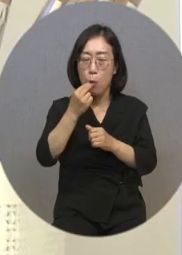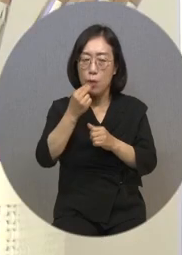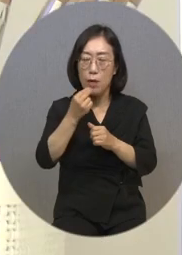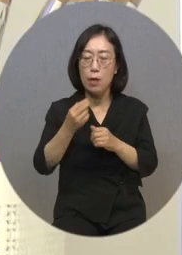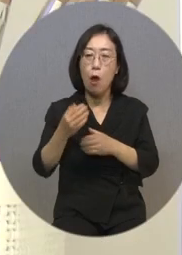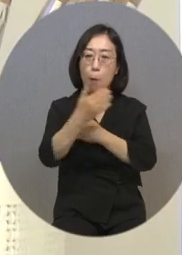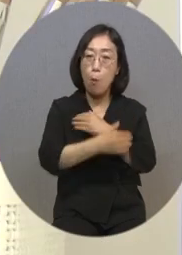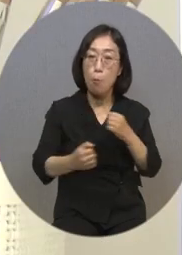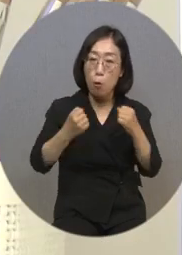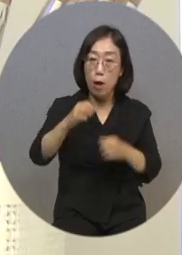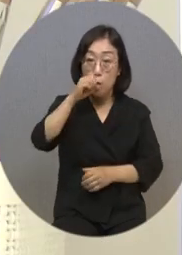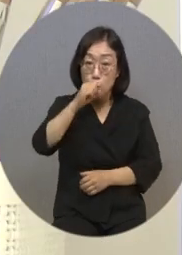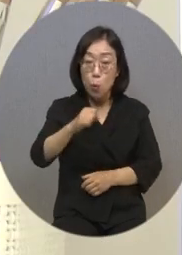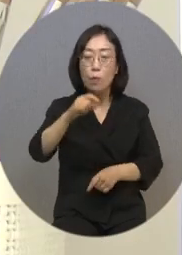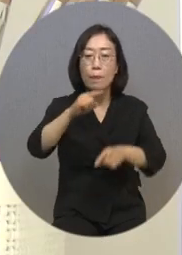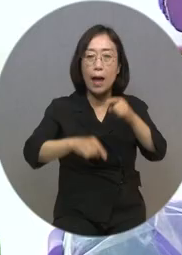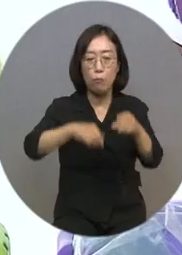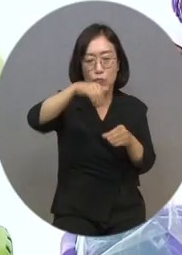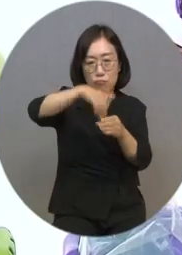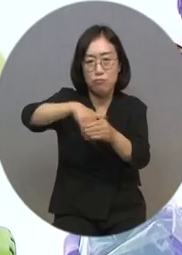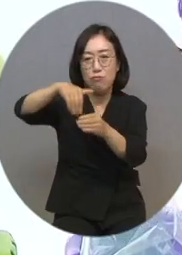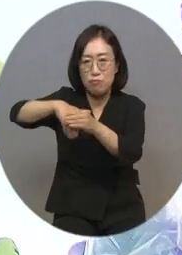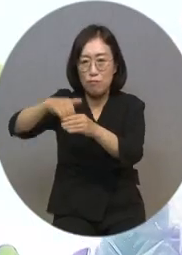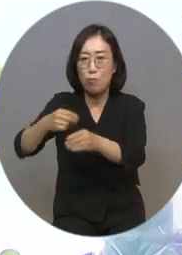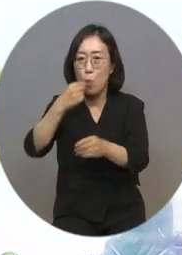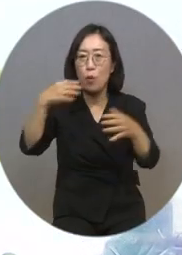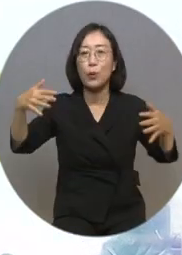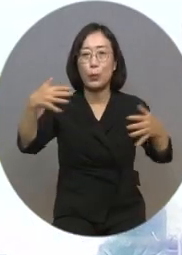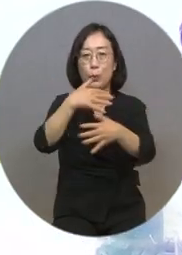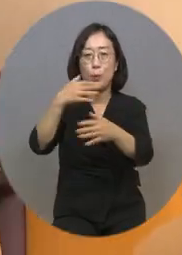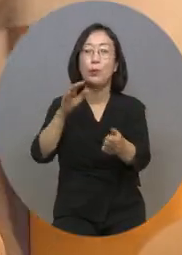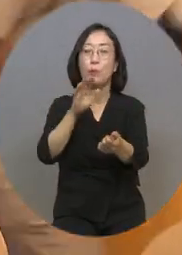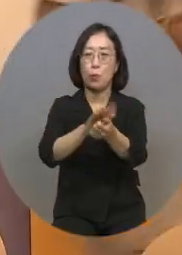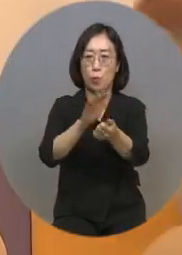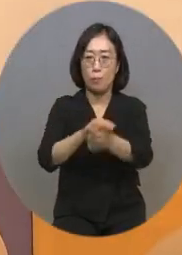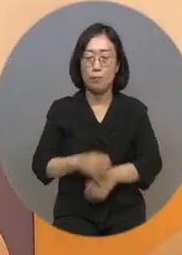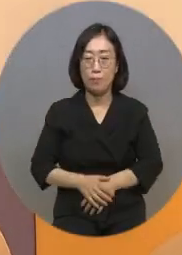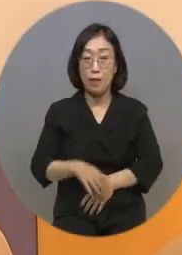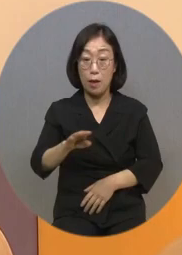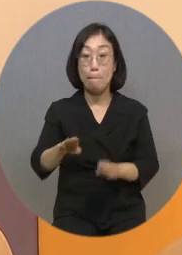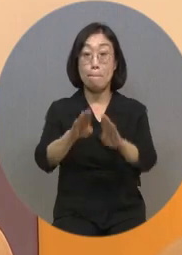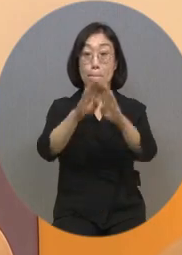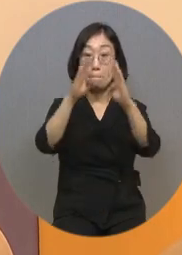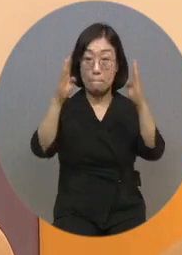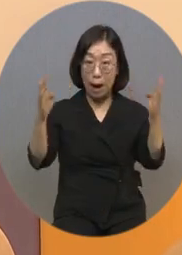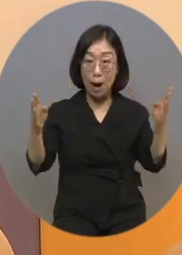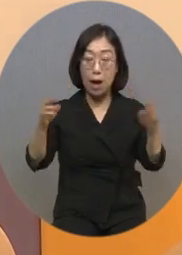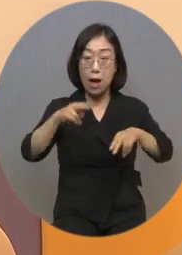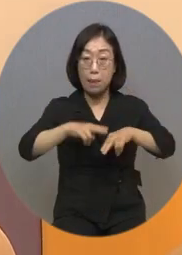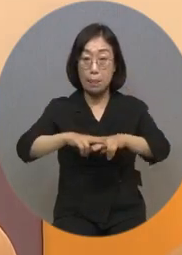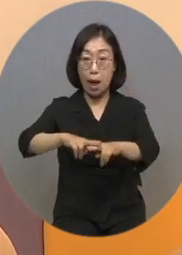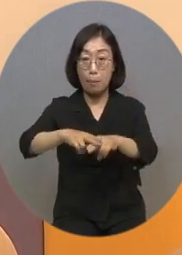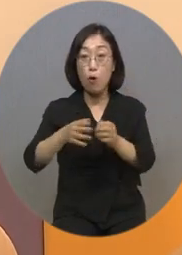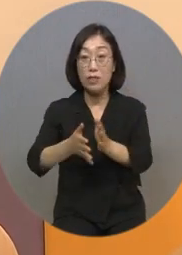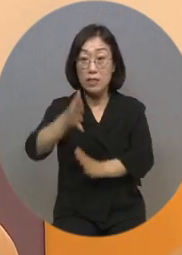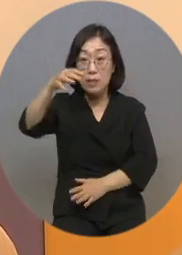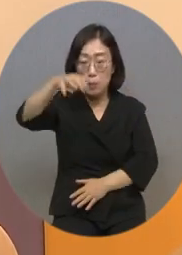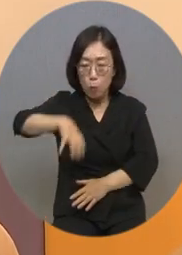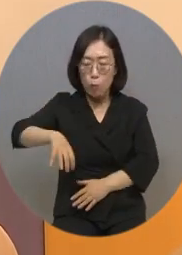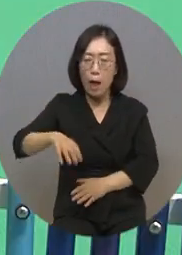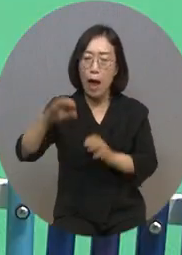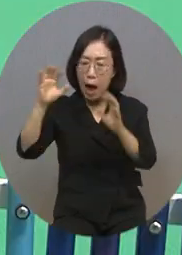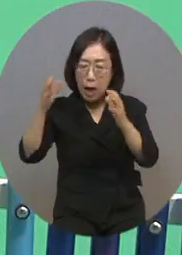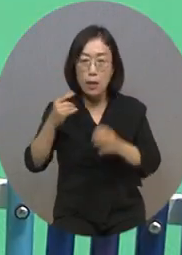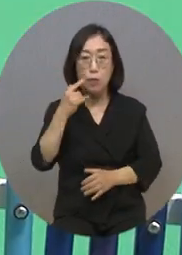식물들을 곳곳에 식재했습니다 이번 남원시 육가 종합지원센터 개관을 통해 남원시 영유아와 부모를 위한 다양한